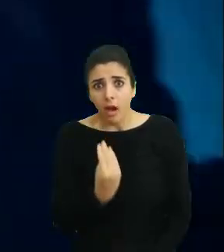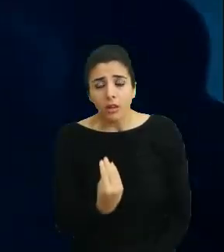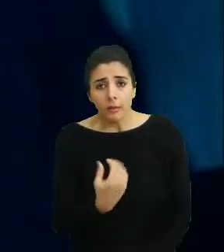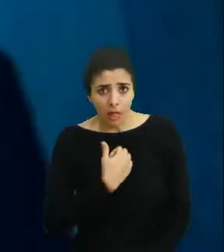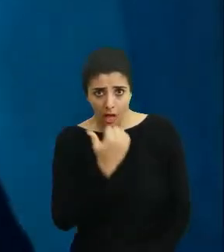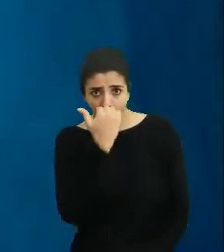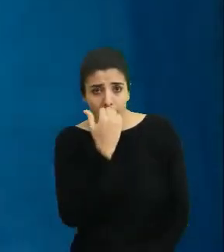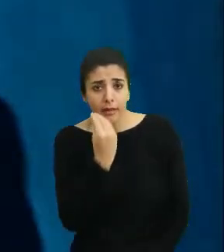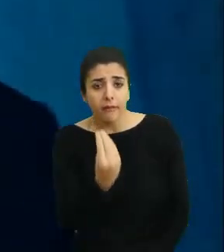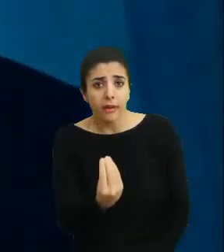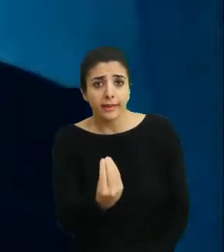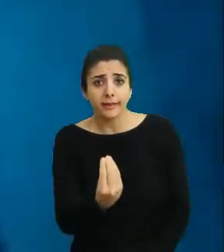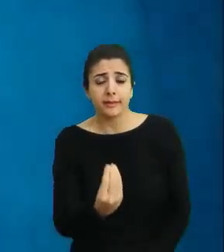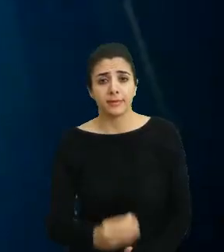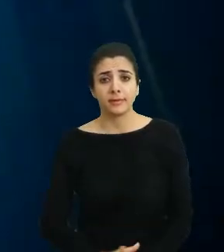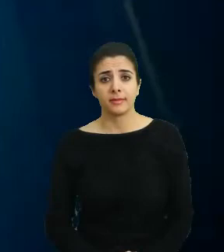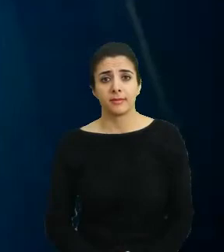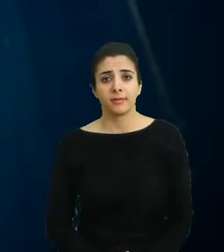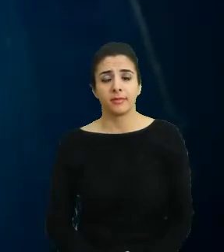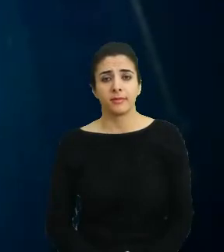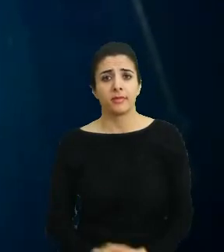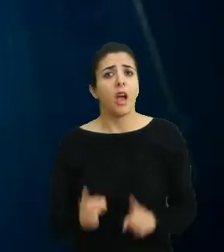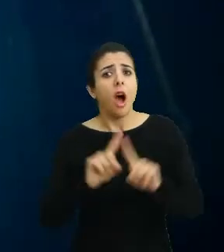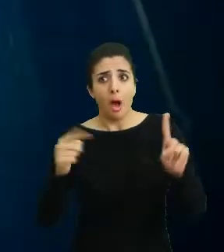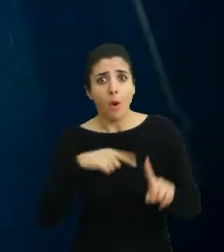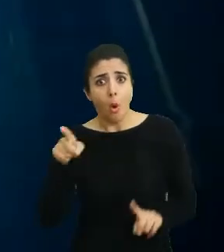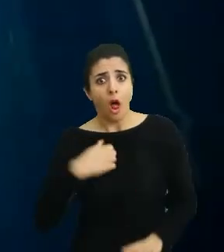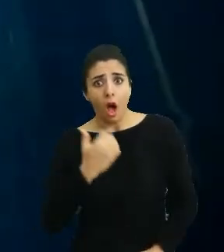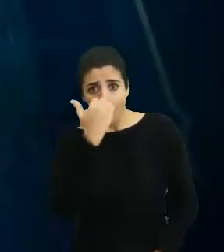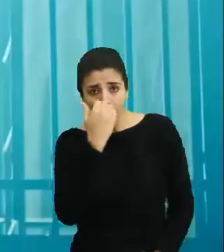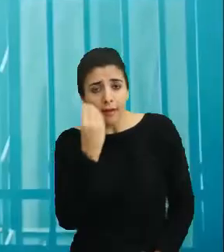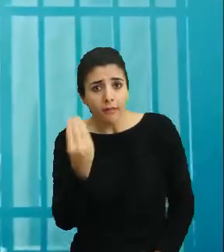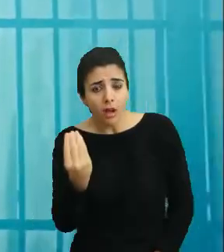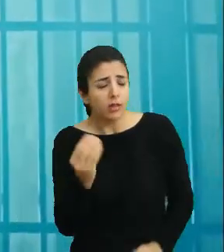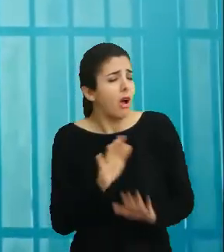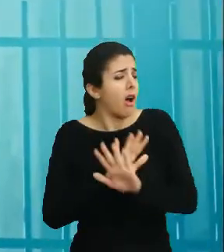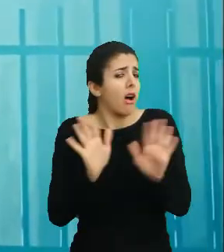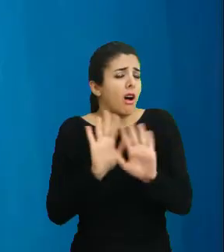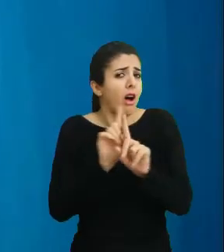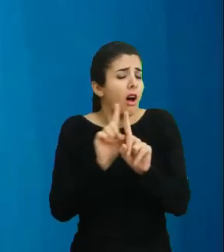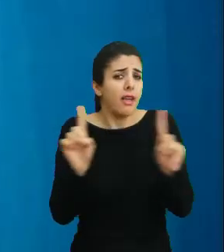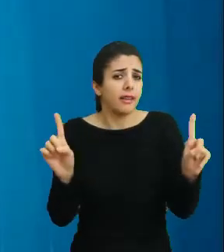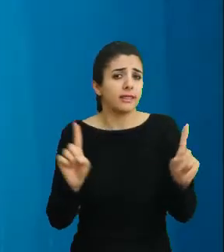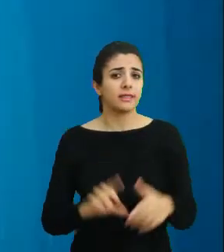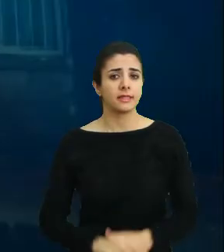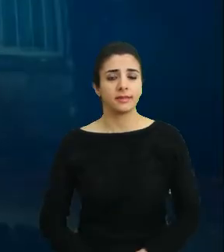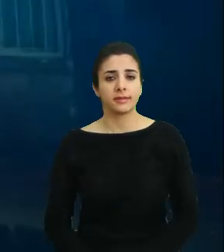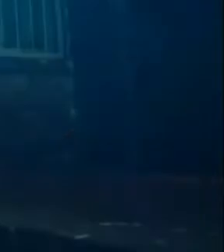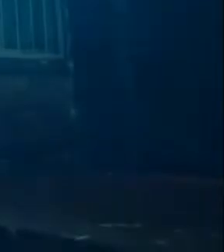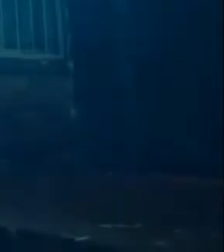Kan verdim. Fuat kendini sisler içindeki bahçeye attı. Ben ona kan verdim. Hayır. Hızla koşarak merdivenleri